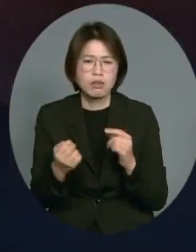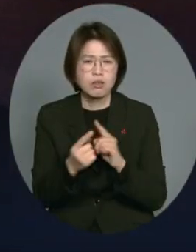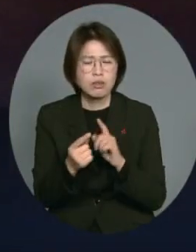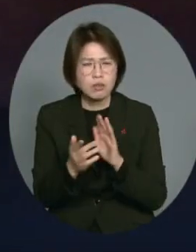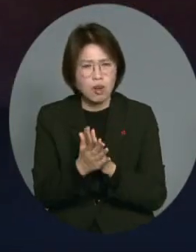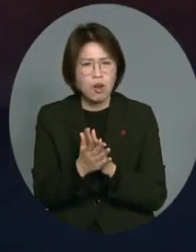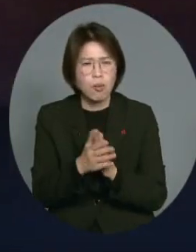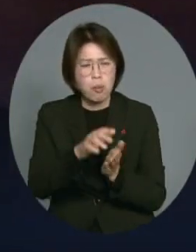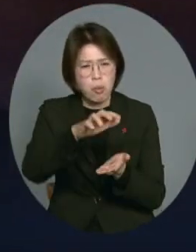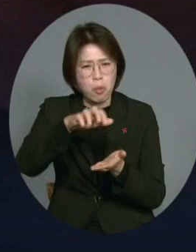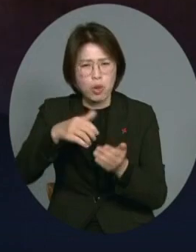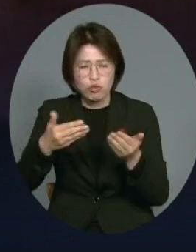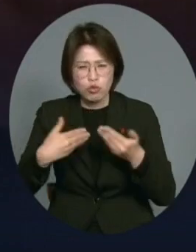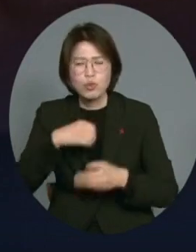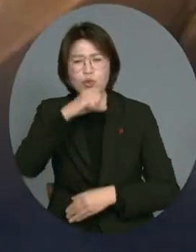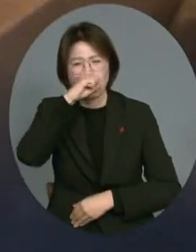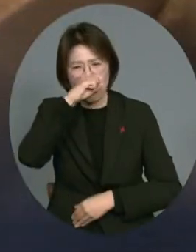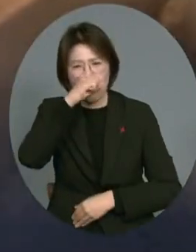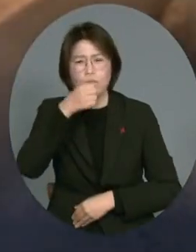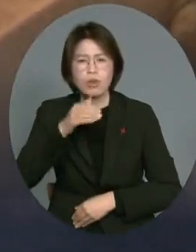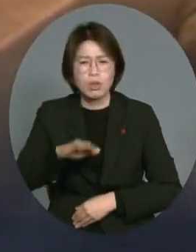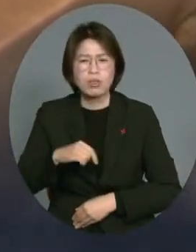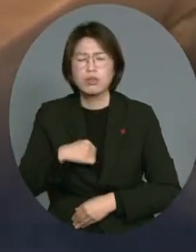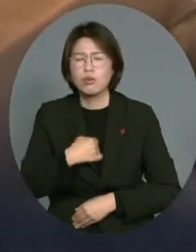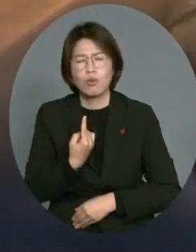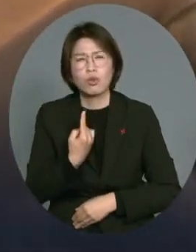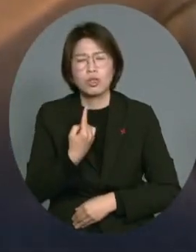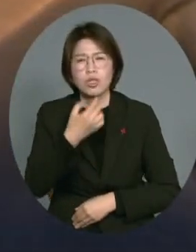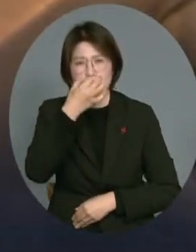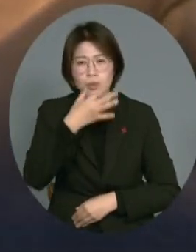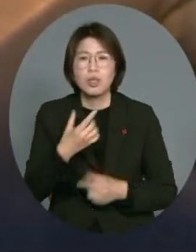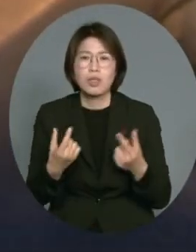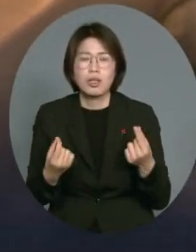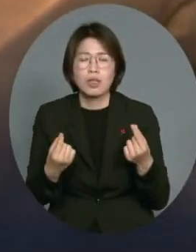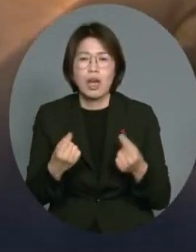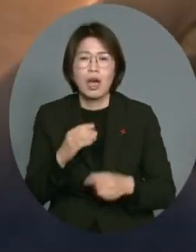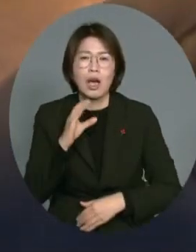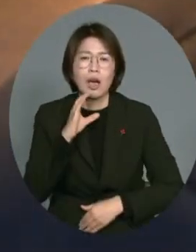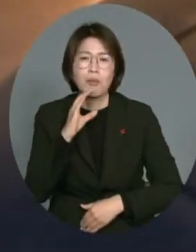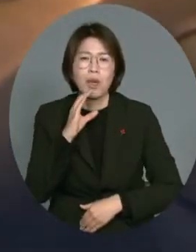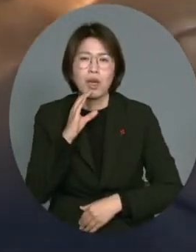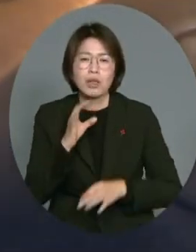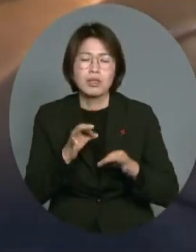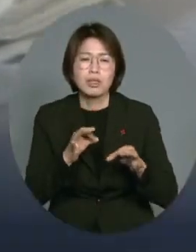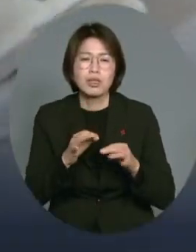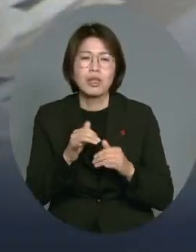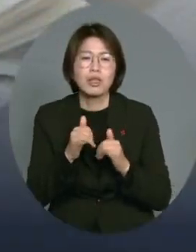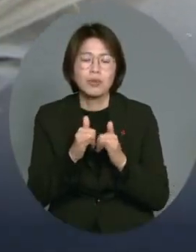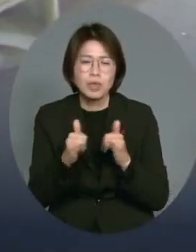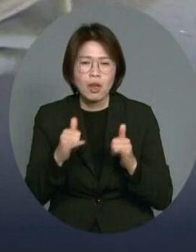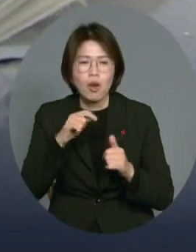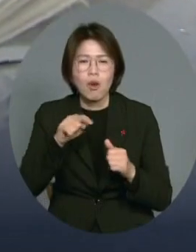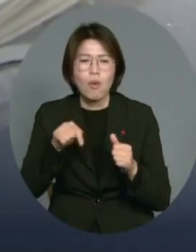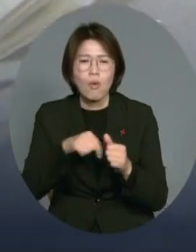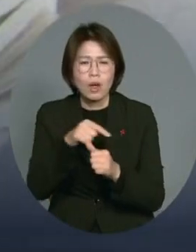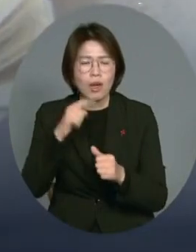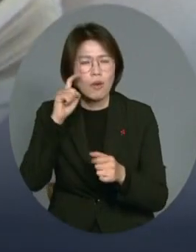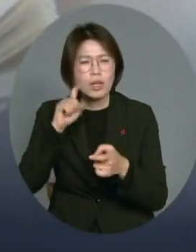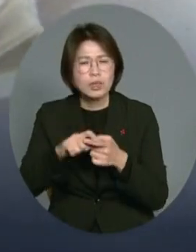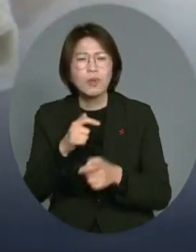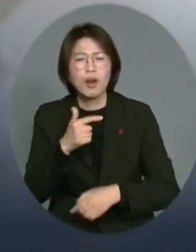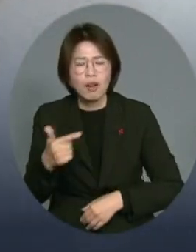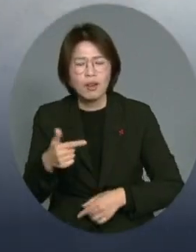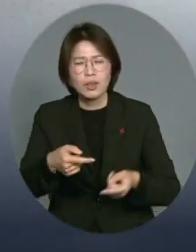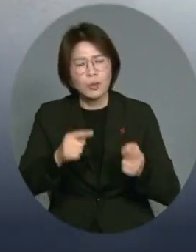해주시면 너무 고마운데 스스로 하기는 진짜 힘든 것 같아요. 그 카페 사장님들이 환경에 진짜 관심이 있으셔서